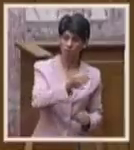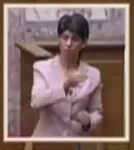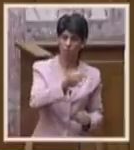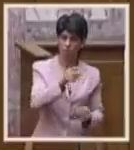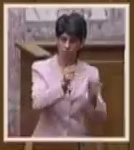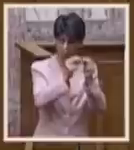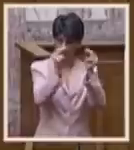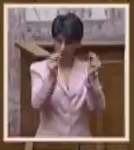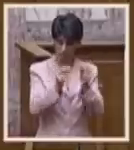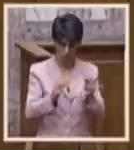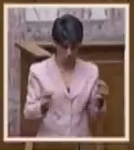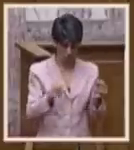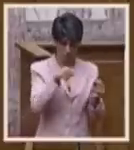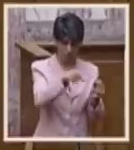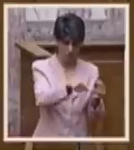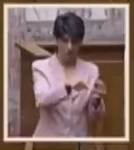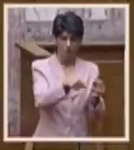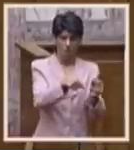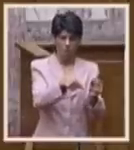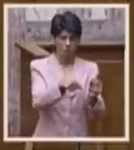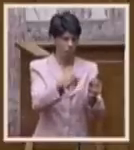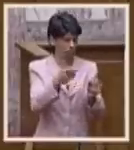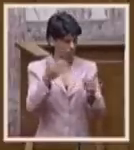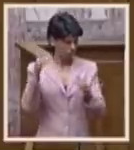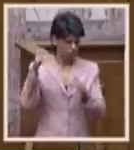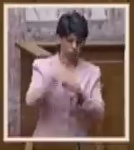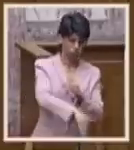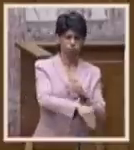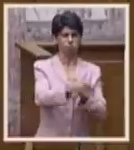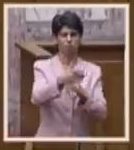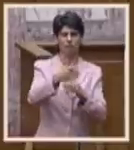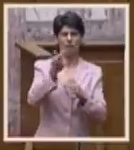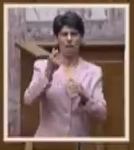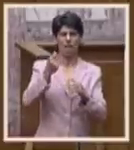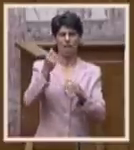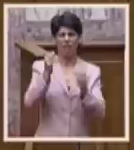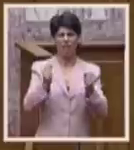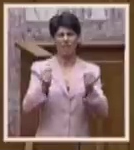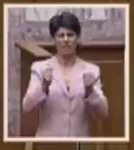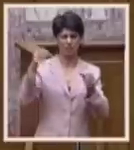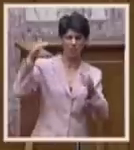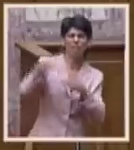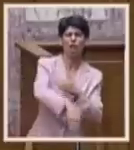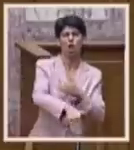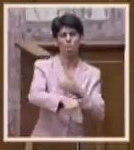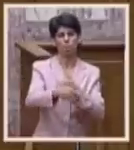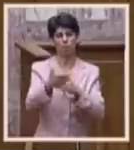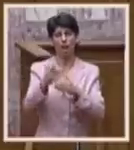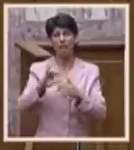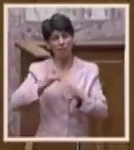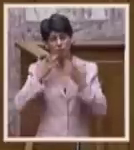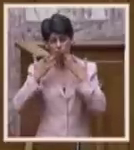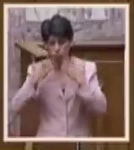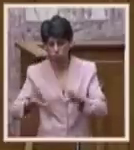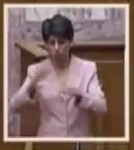μιας επιλογής βίαιης χρεοκοπίας ή εξόδου από το ευρώ θα ήταν άμεσες, καταστροφικές για το